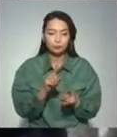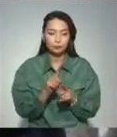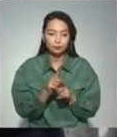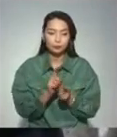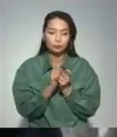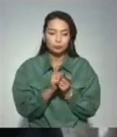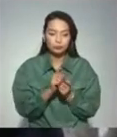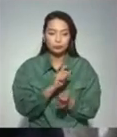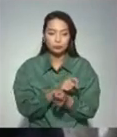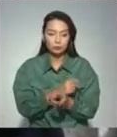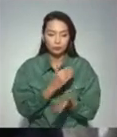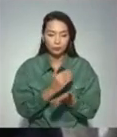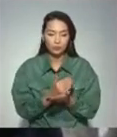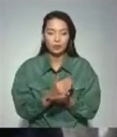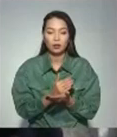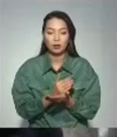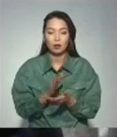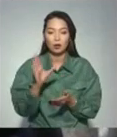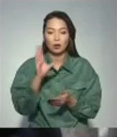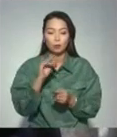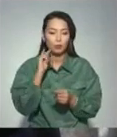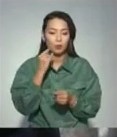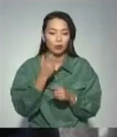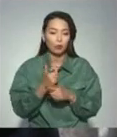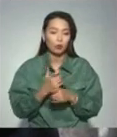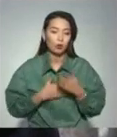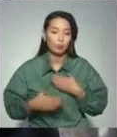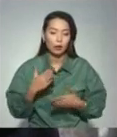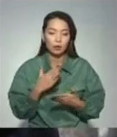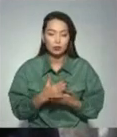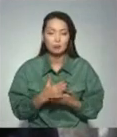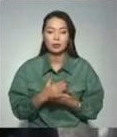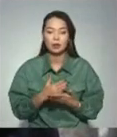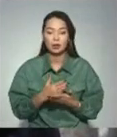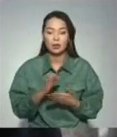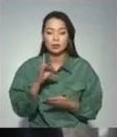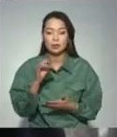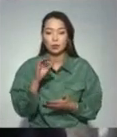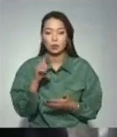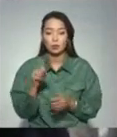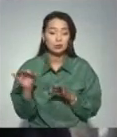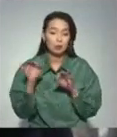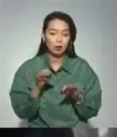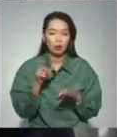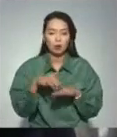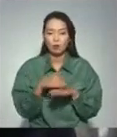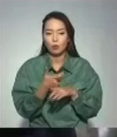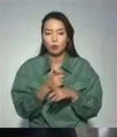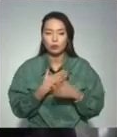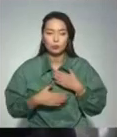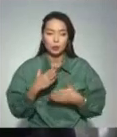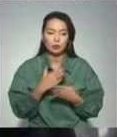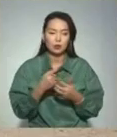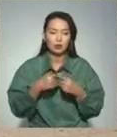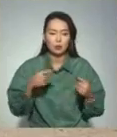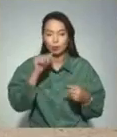символы ретінде көреді. Инеліктің келуі павлодарлықтарды қуантады. Бұл саябақта инеліктен бөлек қанатты періште, кітаптың құдіреті секілді тағы да басқа мүсіндер